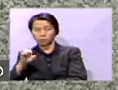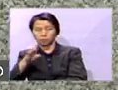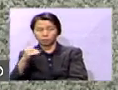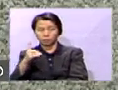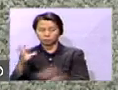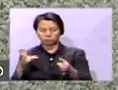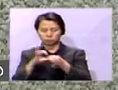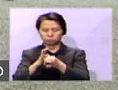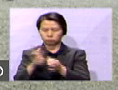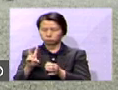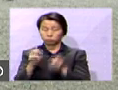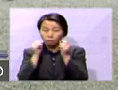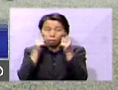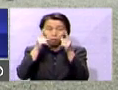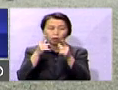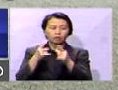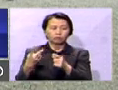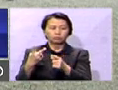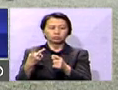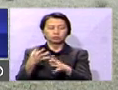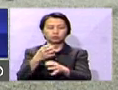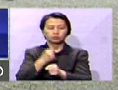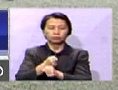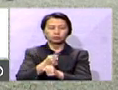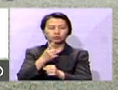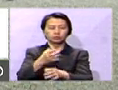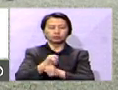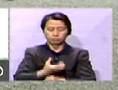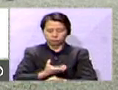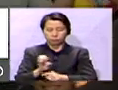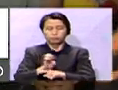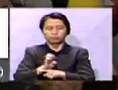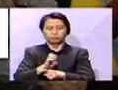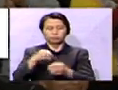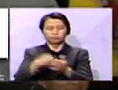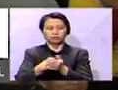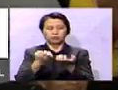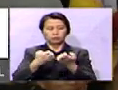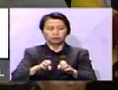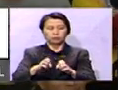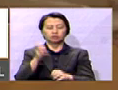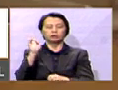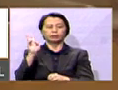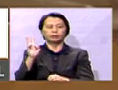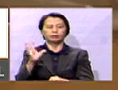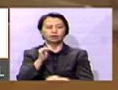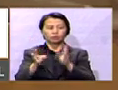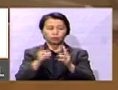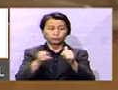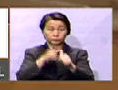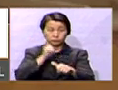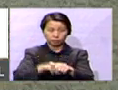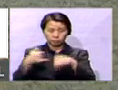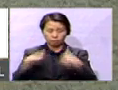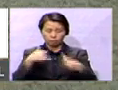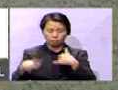Ali memberikan kejutan apabila mereka menghadiahkan sebutir emas dalam acara double. Walaupun pertama kali